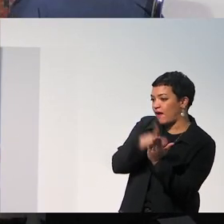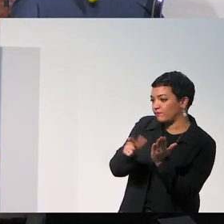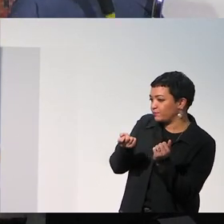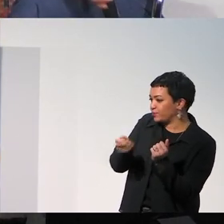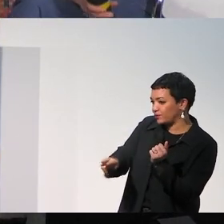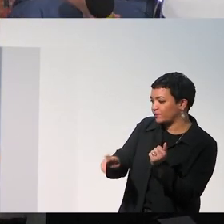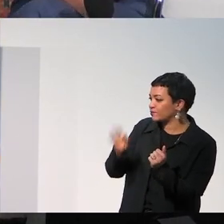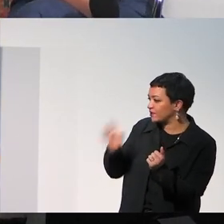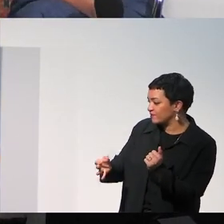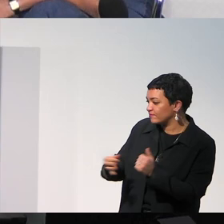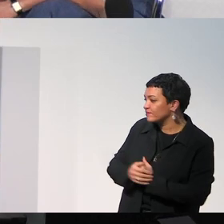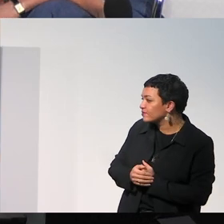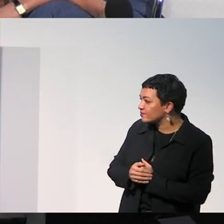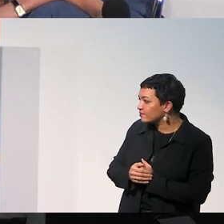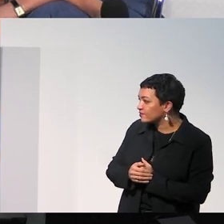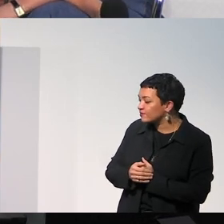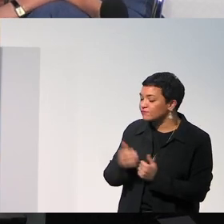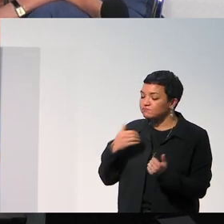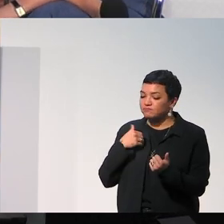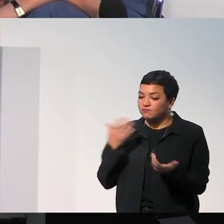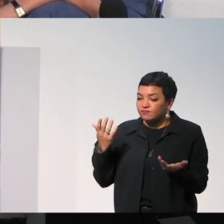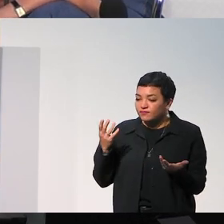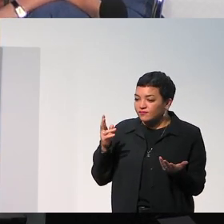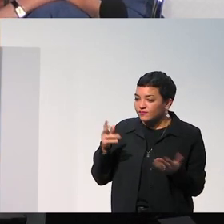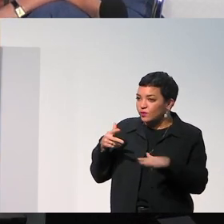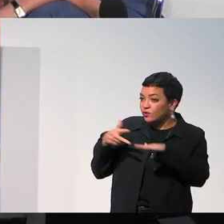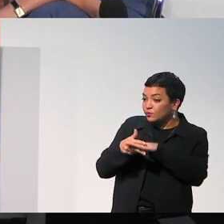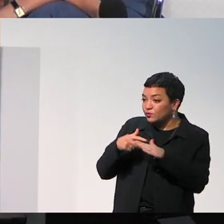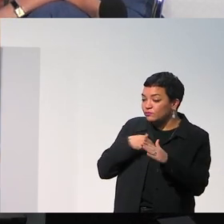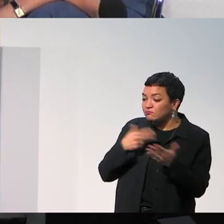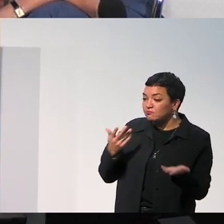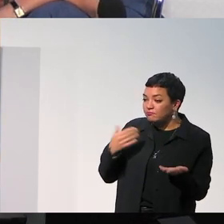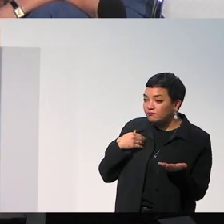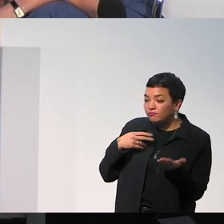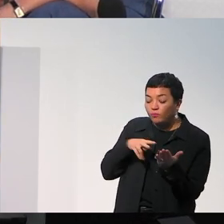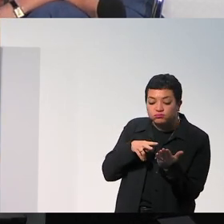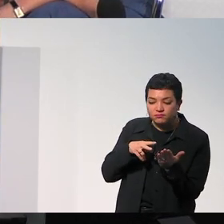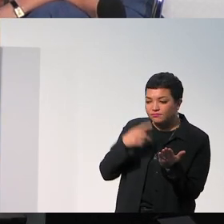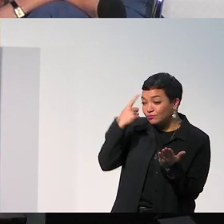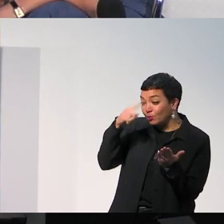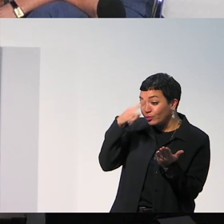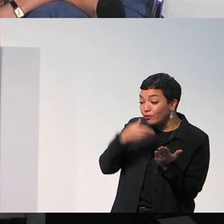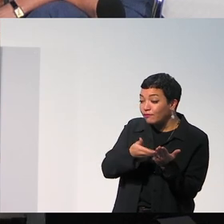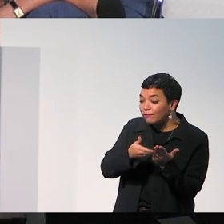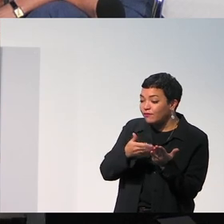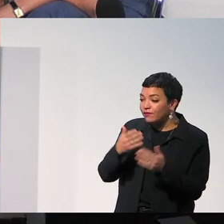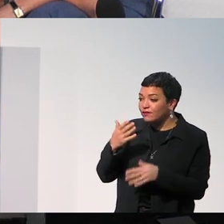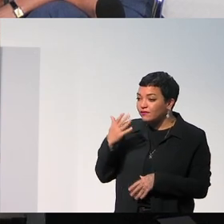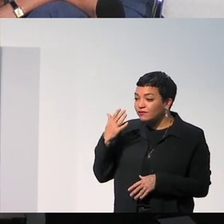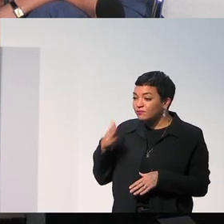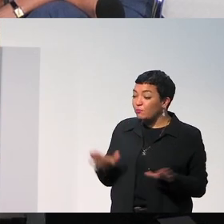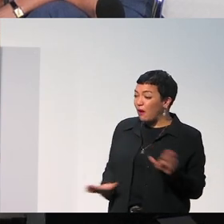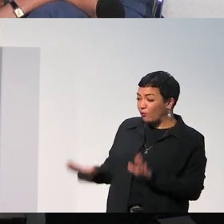Moi, a priori, j'avais aucun intérêt, je ne voyais pas d'intérêt à lire un livre qui mettait en scène un